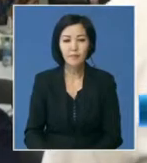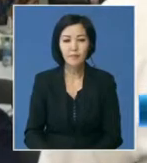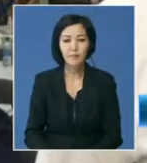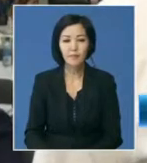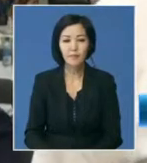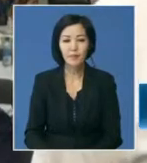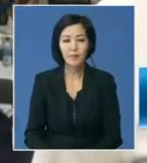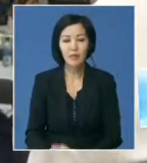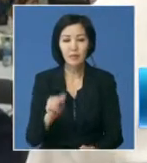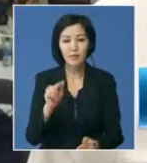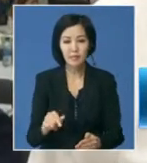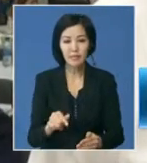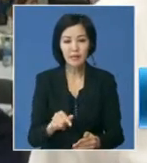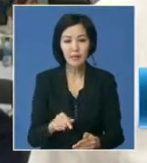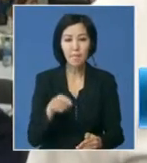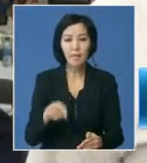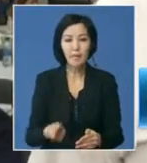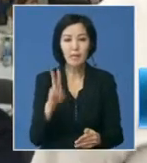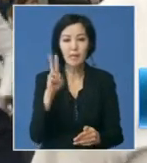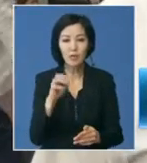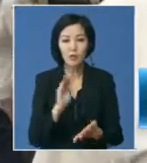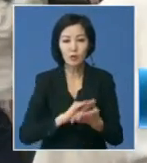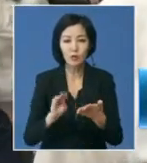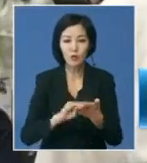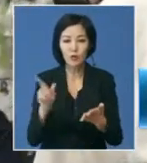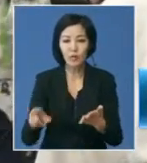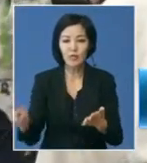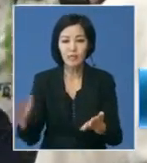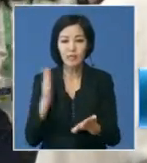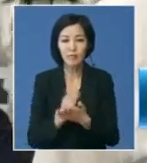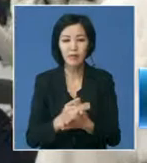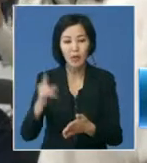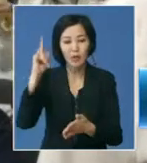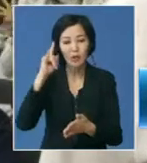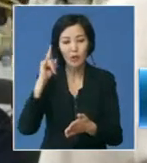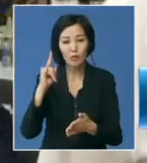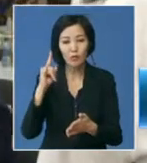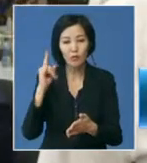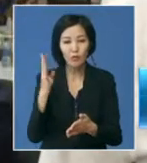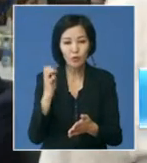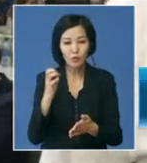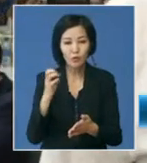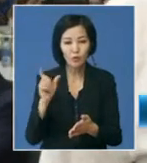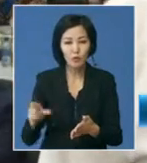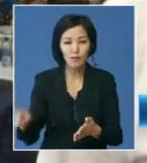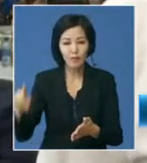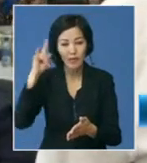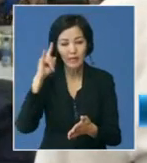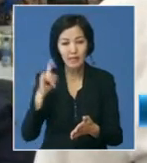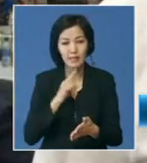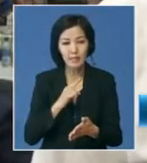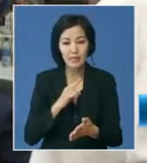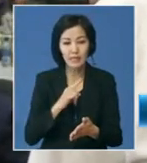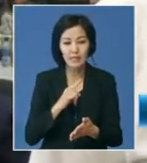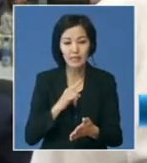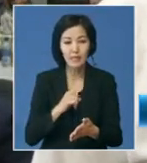будет работать порядка жерде шамамен 1200 журналист бар. Оның 400-і қазақстандық, 800-ге тартасы шетелдік, 300-ге жуығы